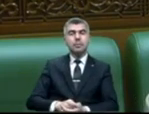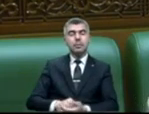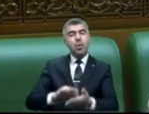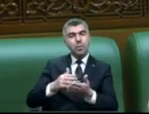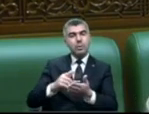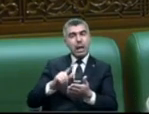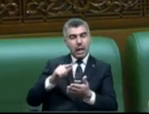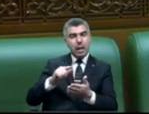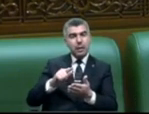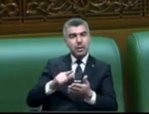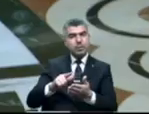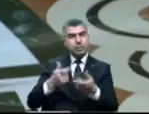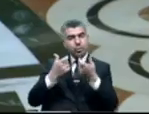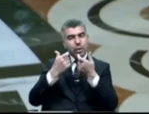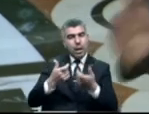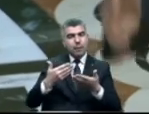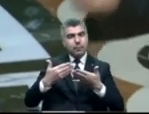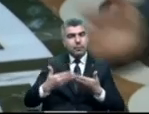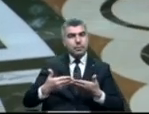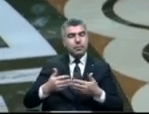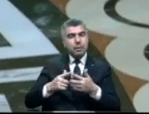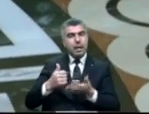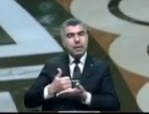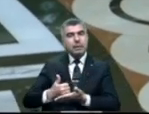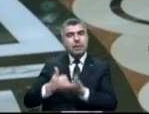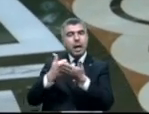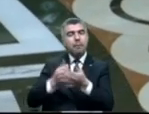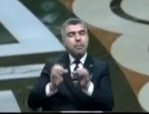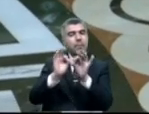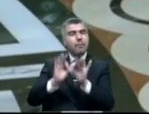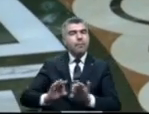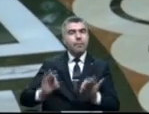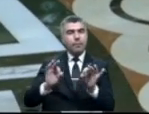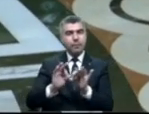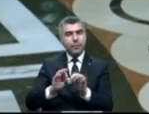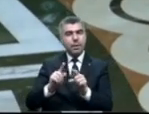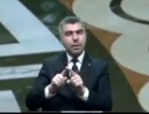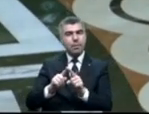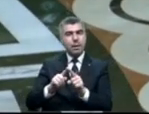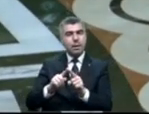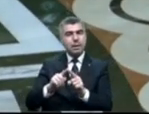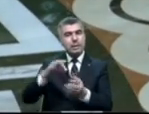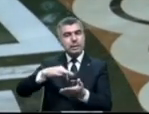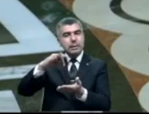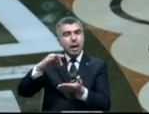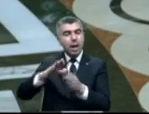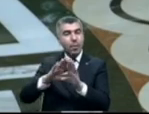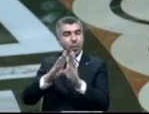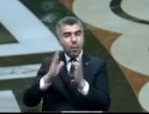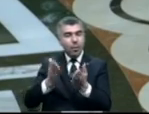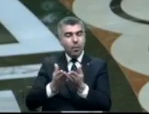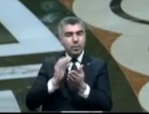الوسائل اللي عندنا بين يدينا هو أنه ما ندعموش بعض الزراعات، وراه هذا الشيء اللي عملناه هذه السنة هذه، ولكن راه